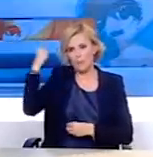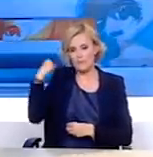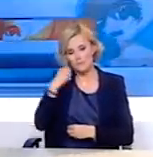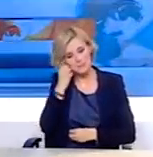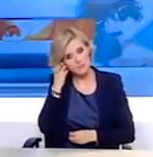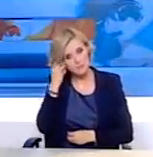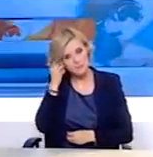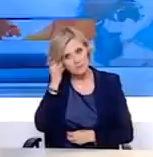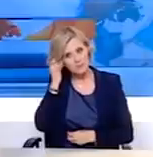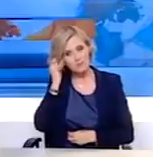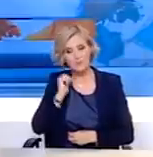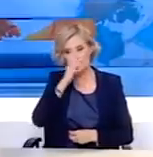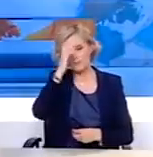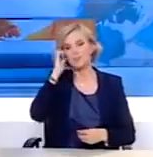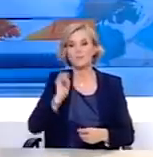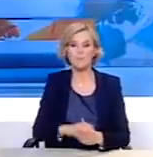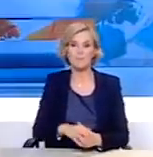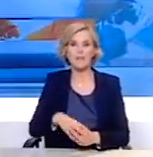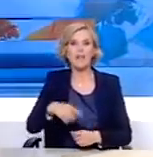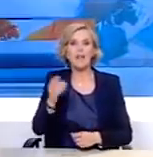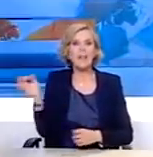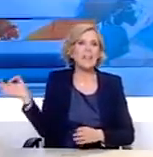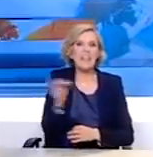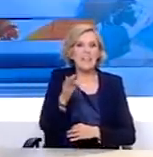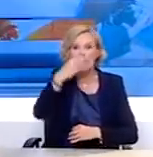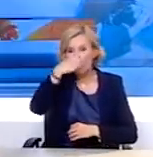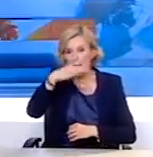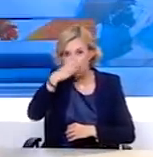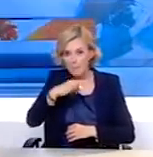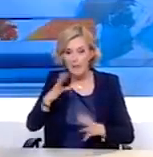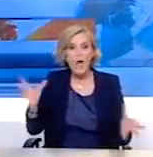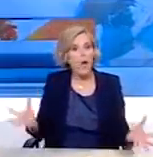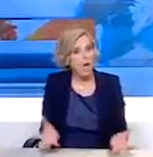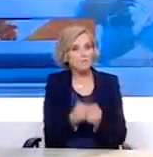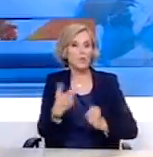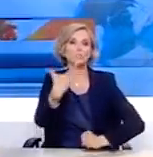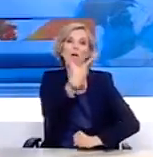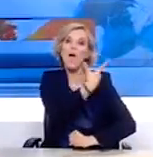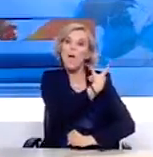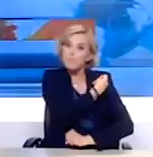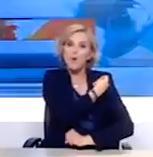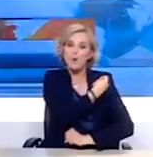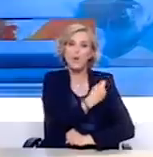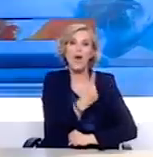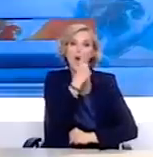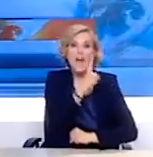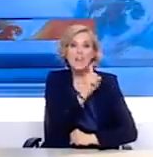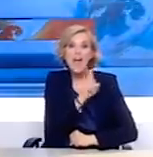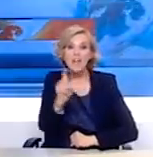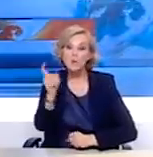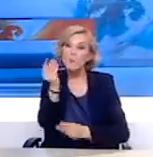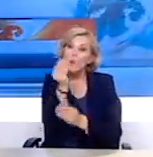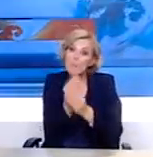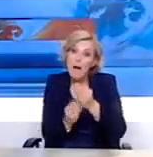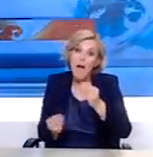τώρα, της εποχικής γρίπης, ευτυχώς εμβολιάστηκε 1 εκατομμύριο παραπάνω πληθυσμός στη